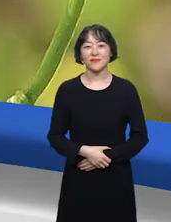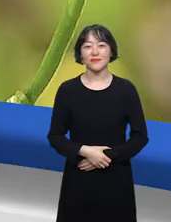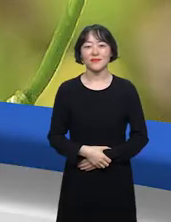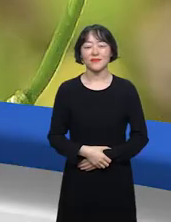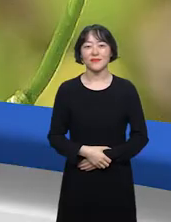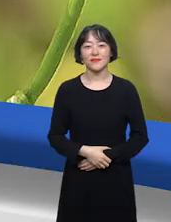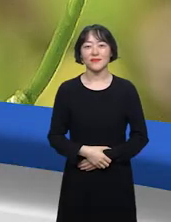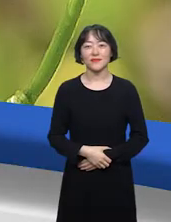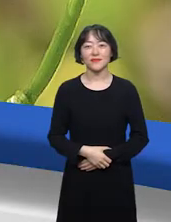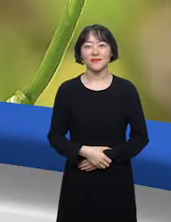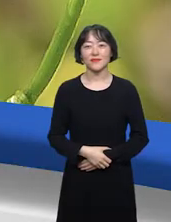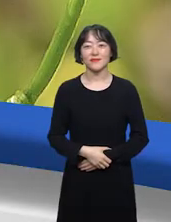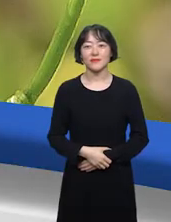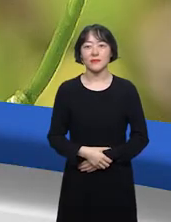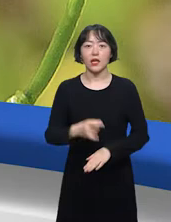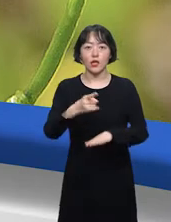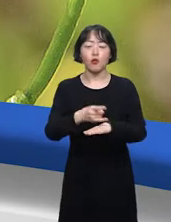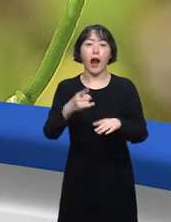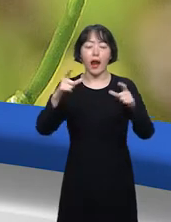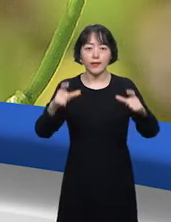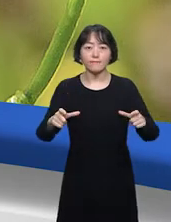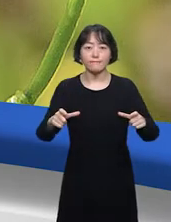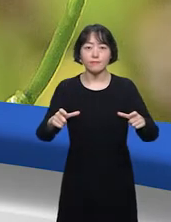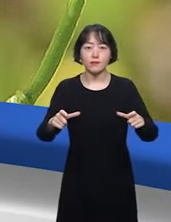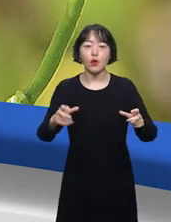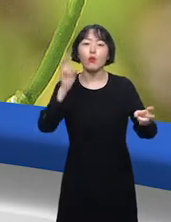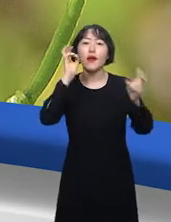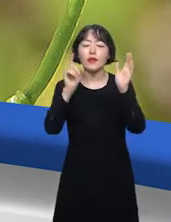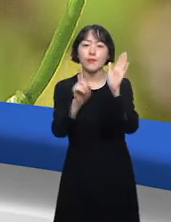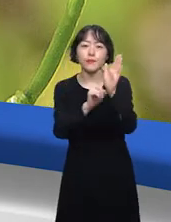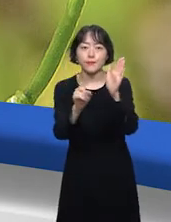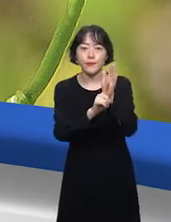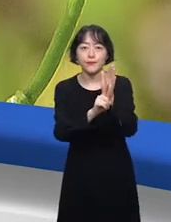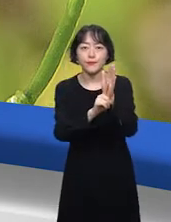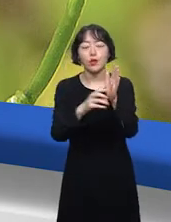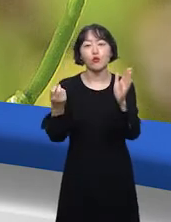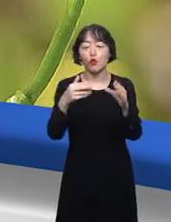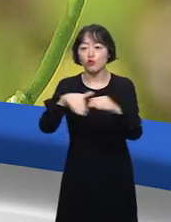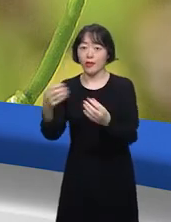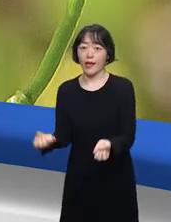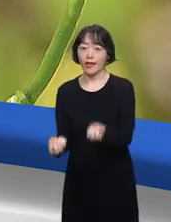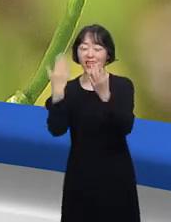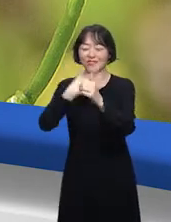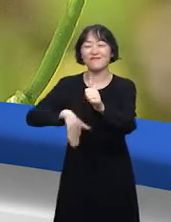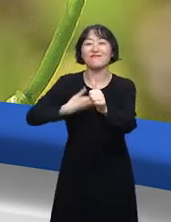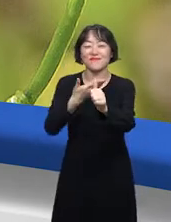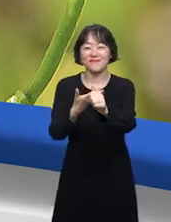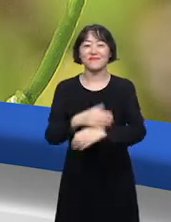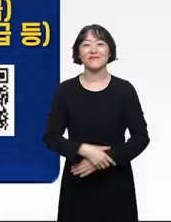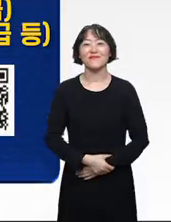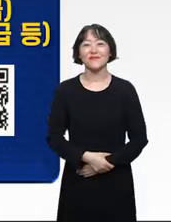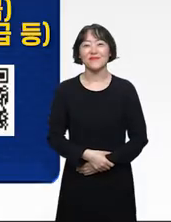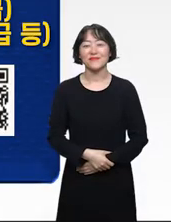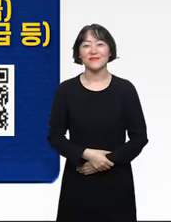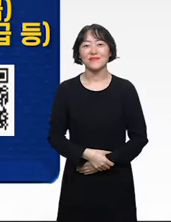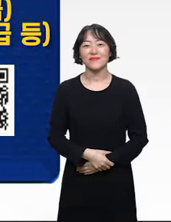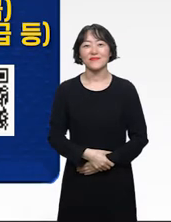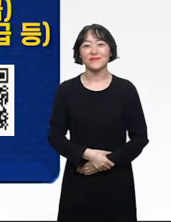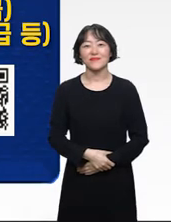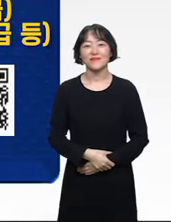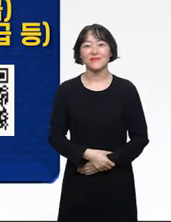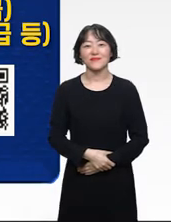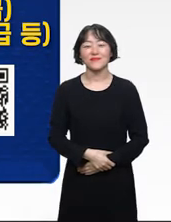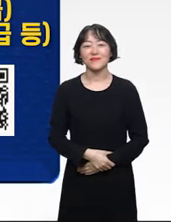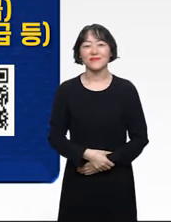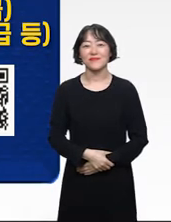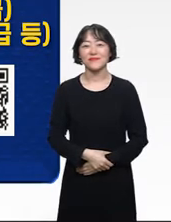다음은 의왕시 관내 기업의 구인구직 소식 및 문화 행사를 소개하는 의왕 알림이 시간입니다.